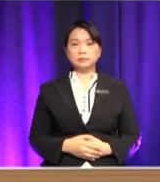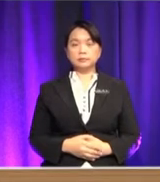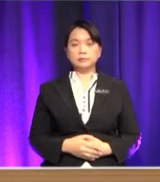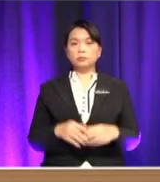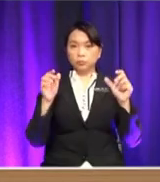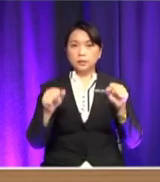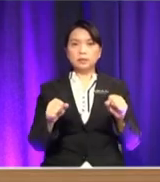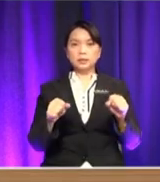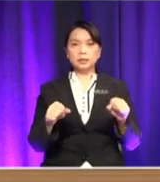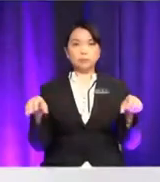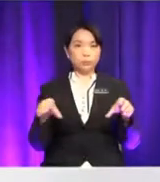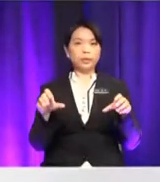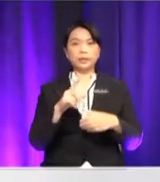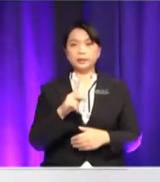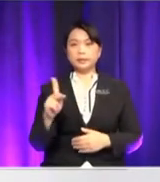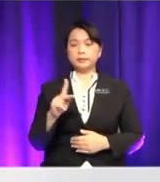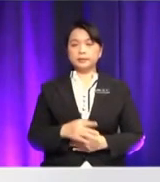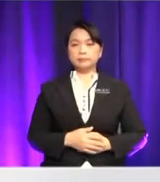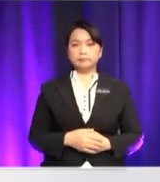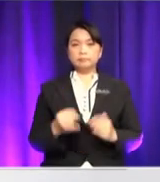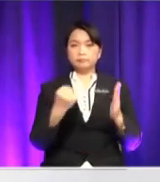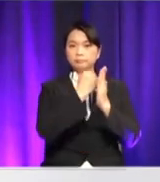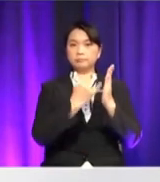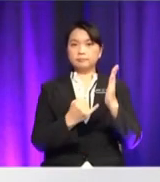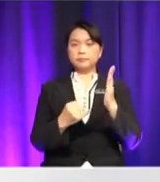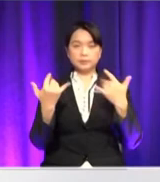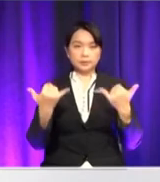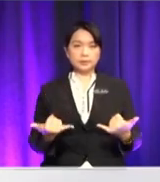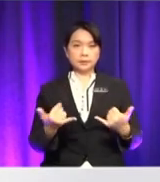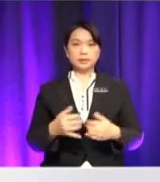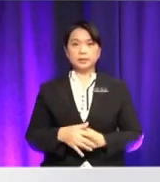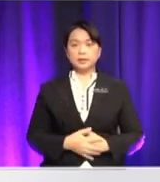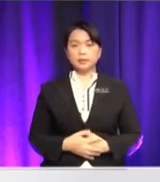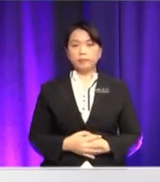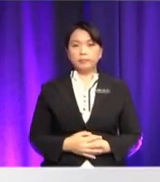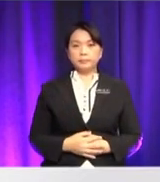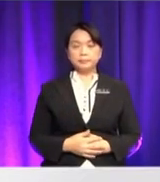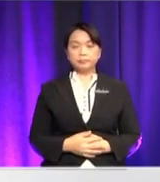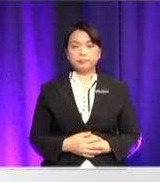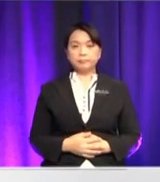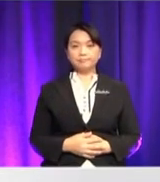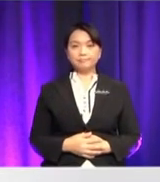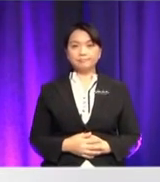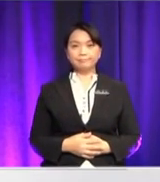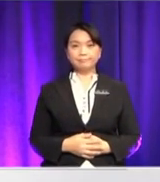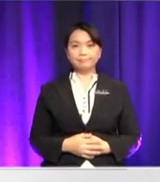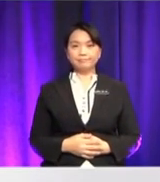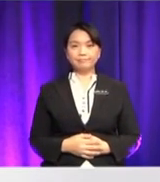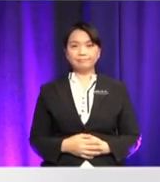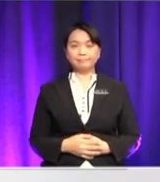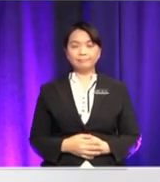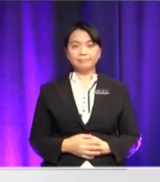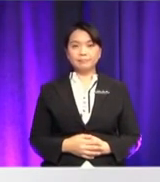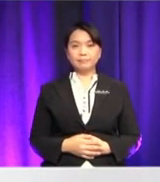panjang sisi-sisi lekukan Oke ditunggu di sedikit Master pemusik untuk siapkan juga setelah diberikan